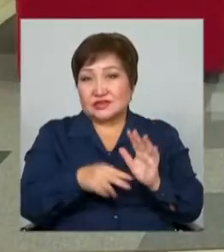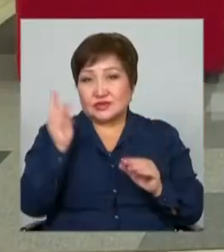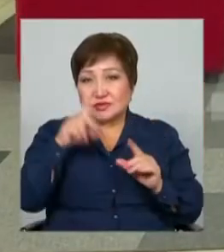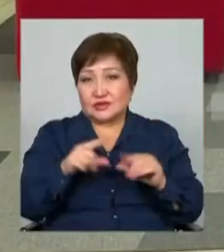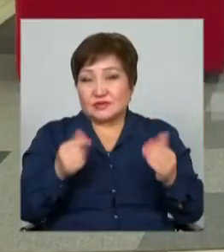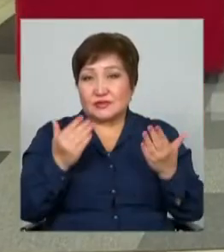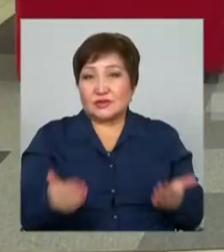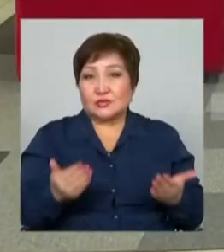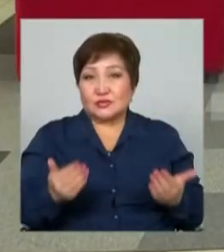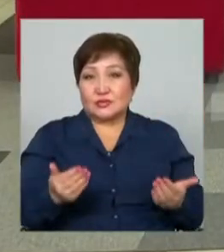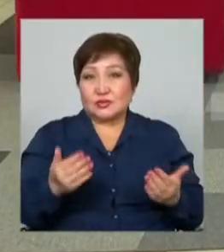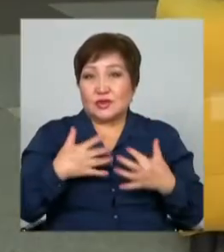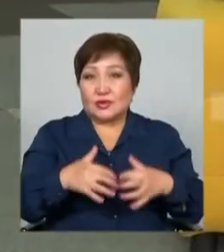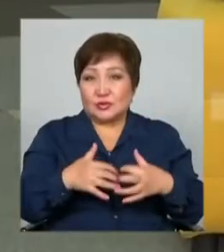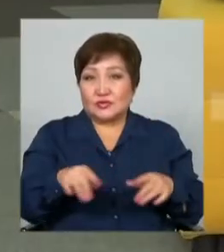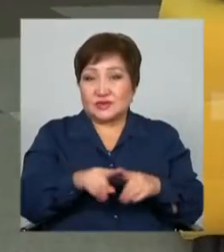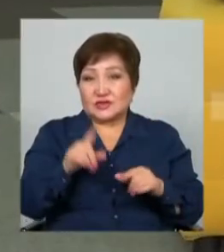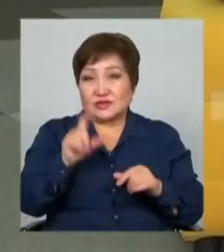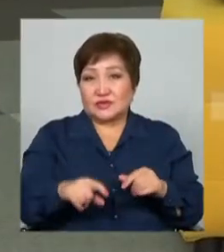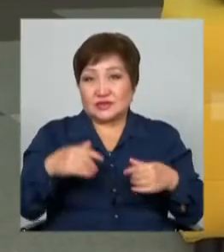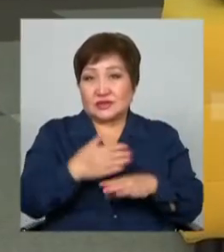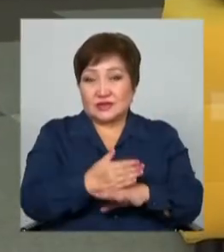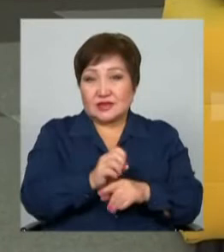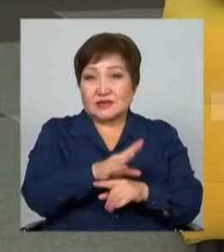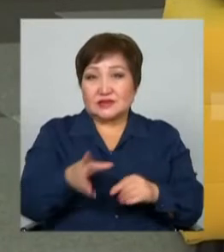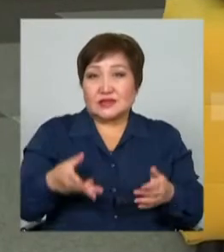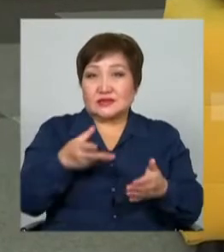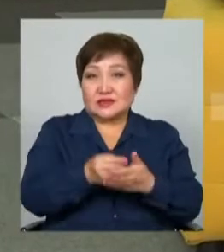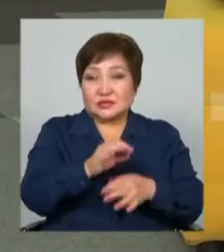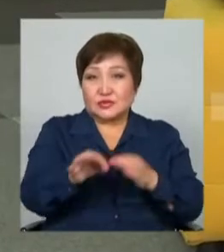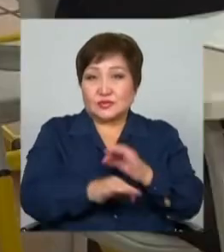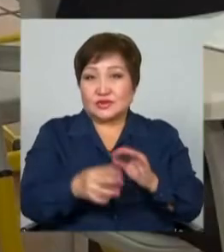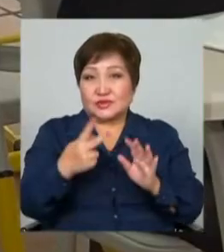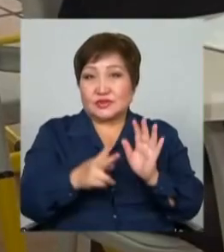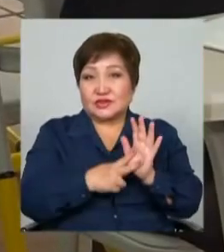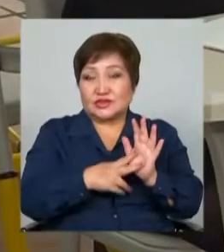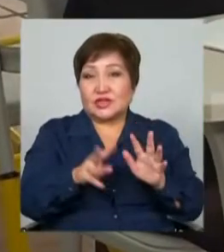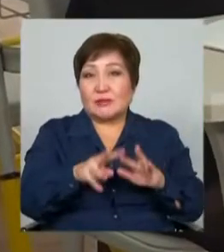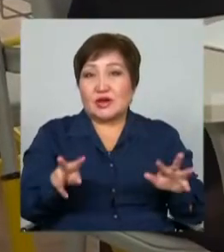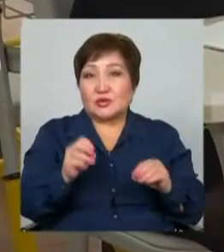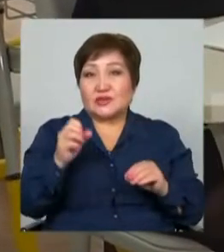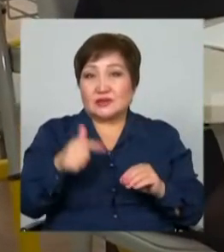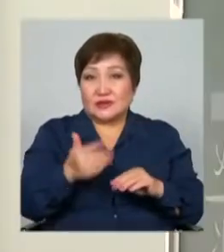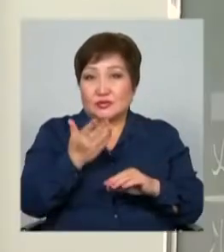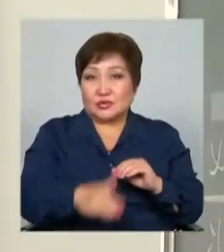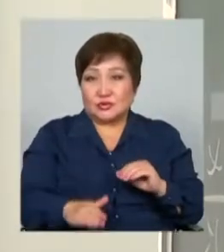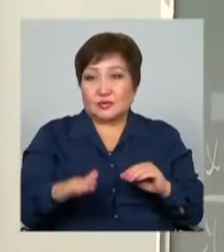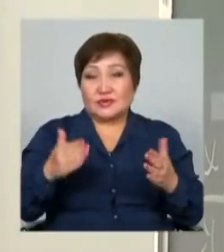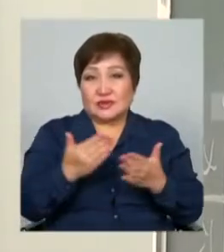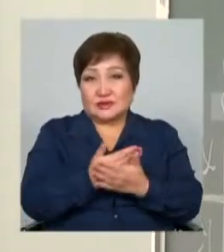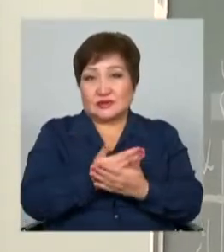келтіру мақсатында жан басына шаққандағы қаржыландыру жобасы бойынша 27 миллион теңге бөлініп, қаражат толықтай жаңарту жұмыстарына